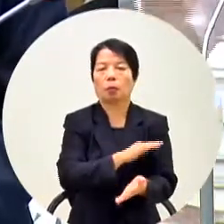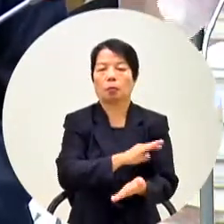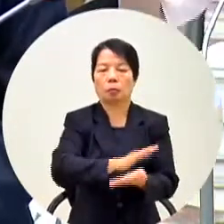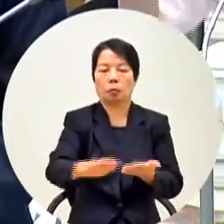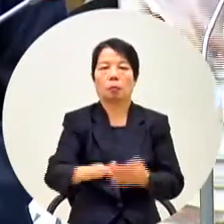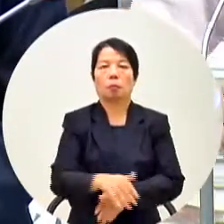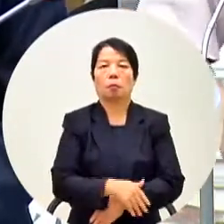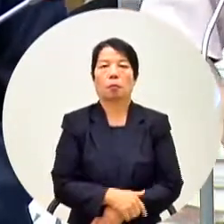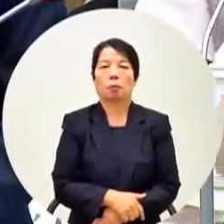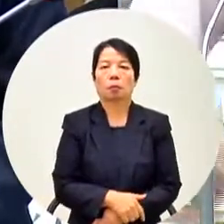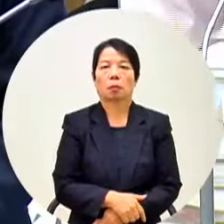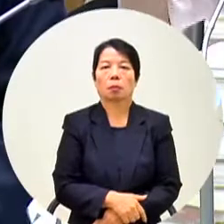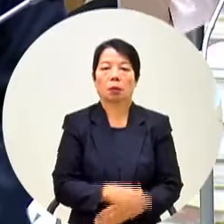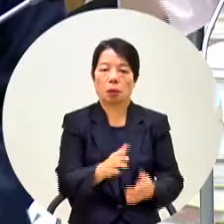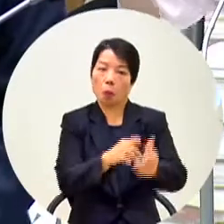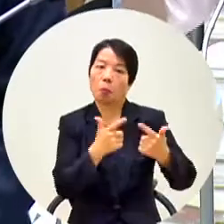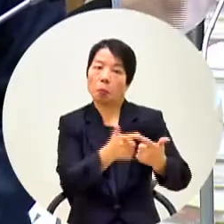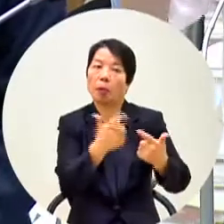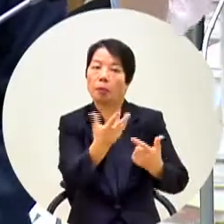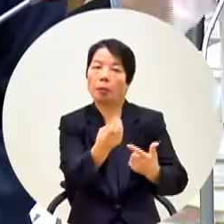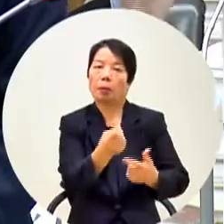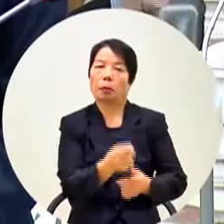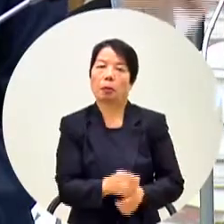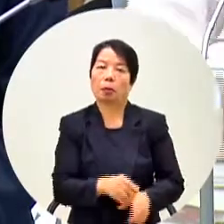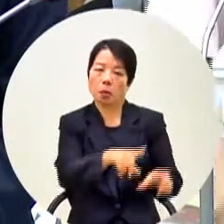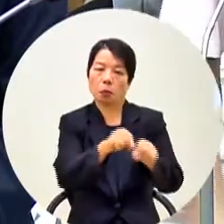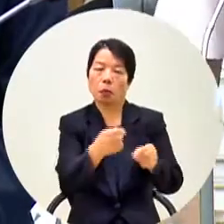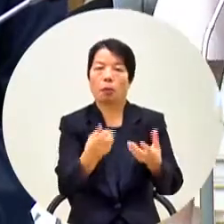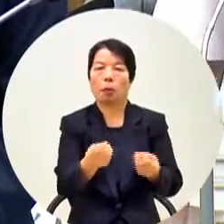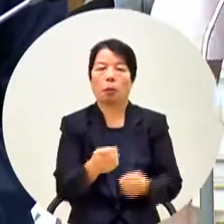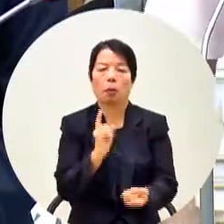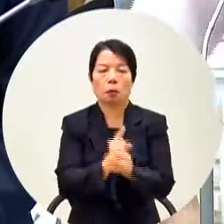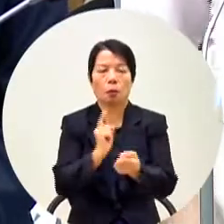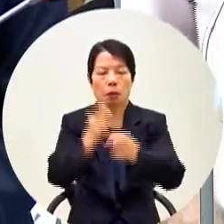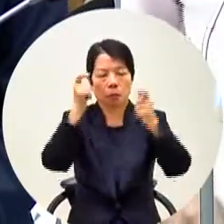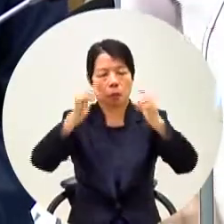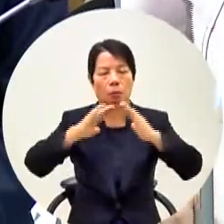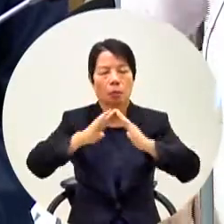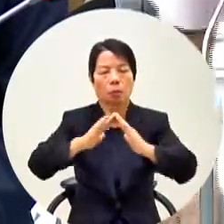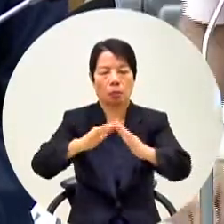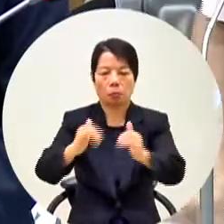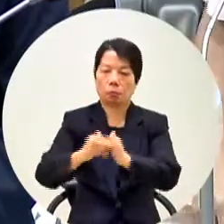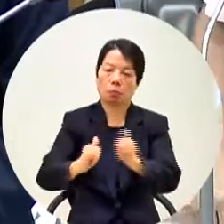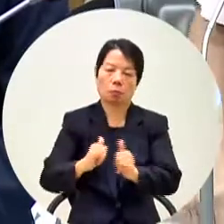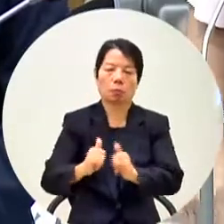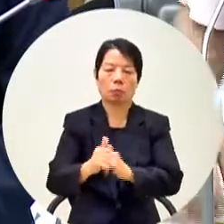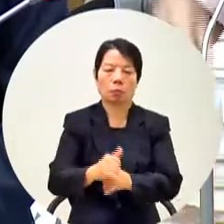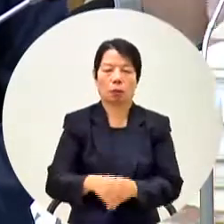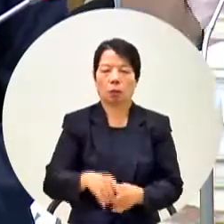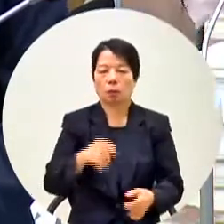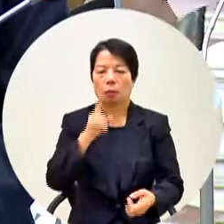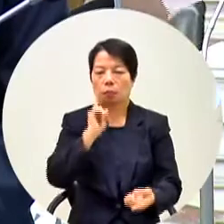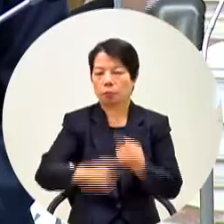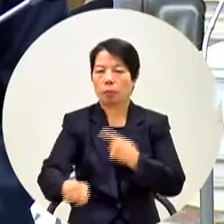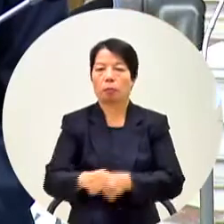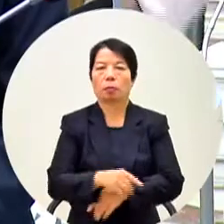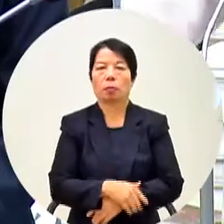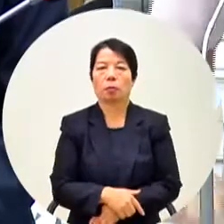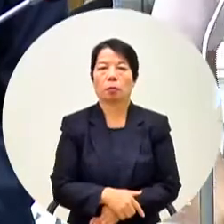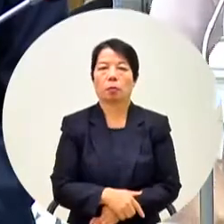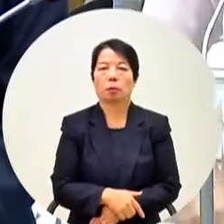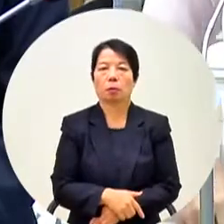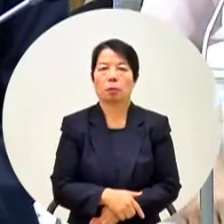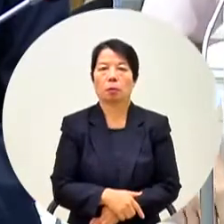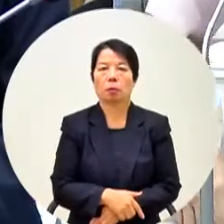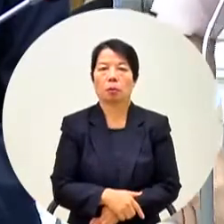我们不好好跟人家配合，你们如何对得起高雄市民？哦，拿鸡毛当令